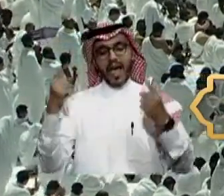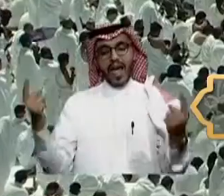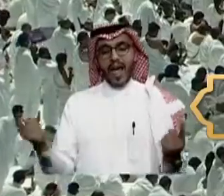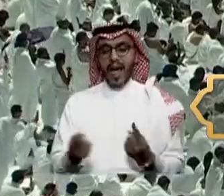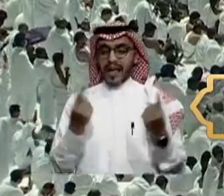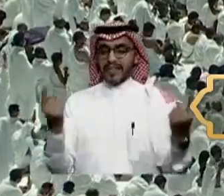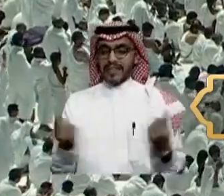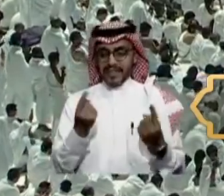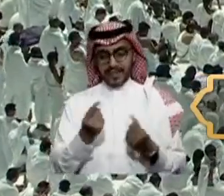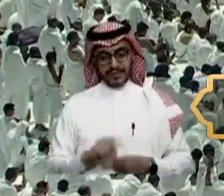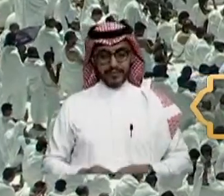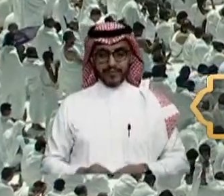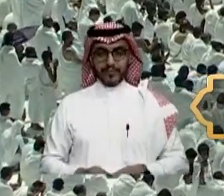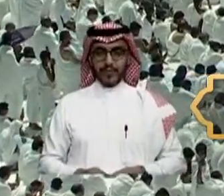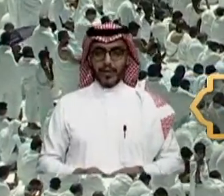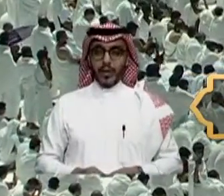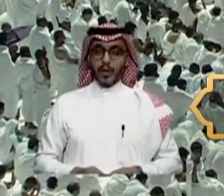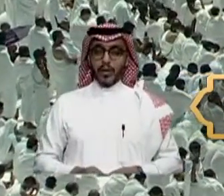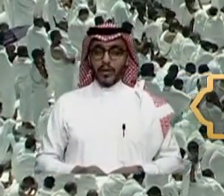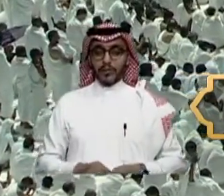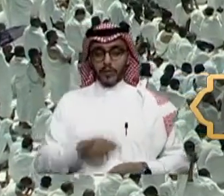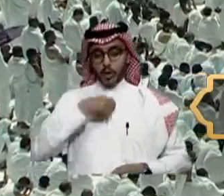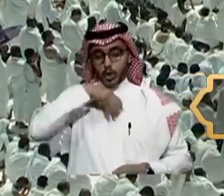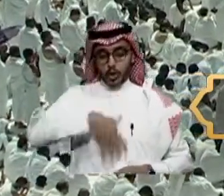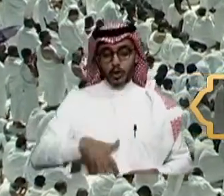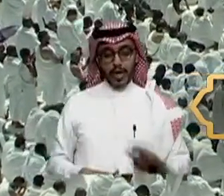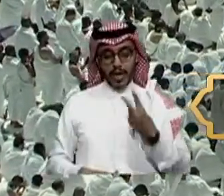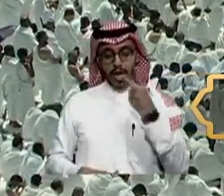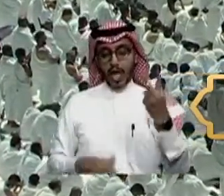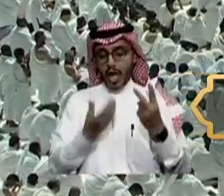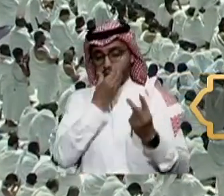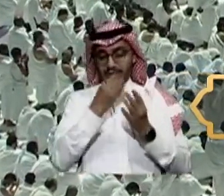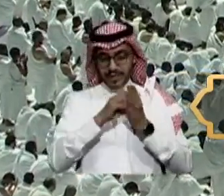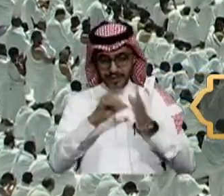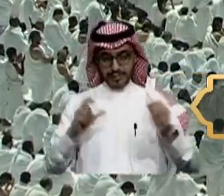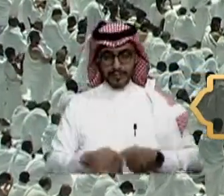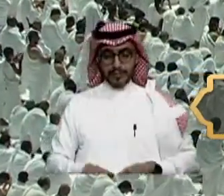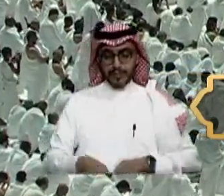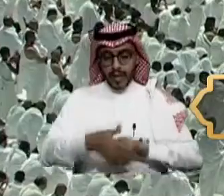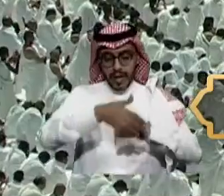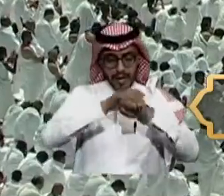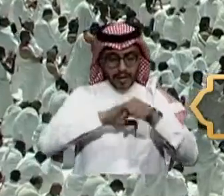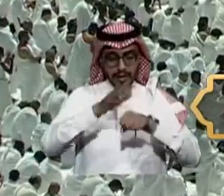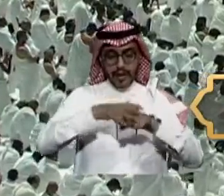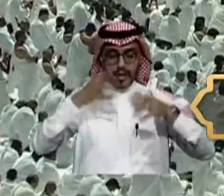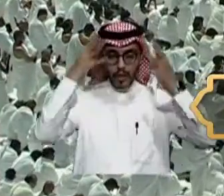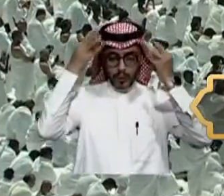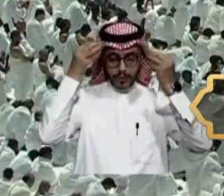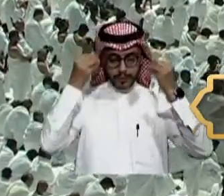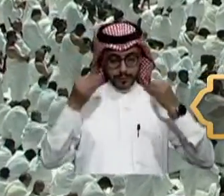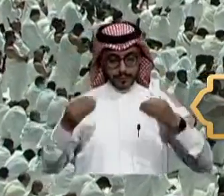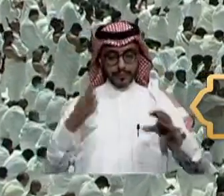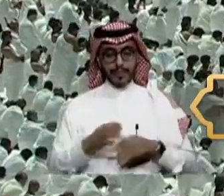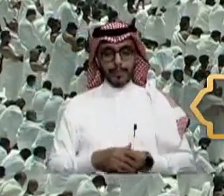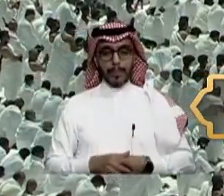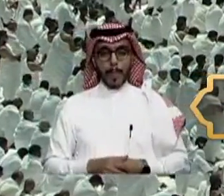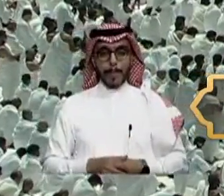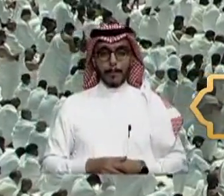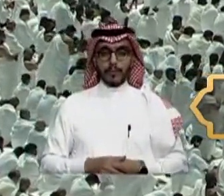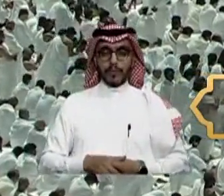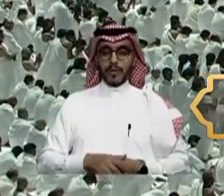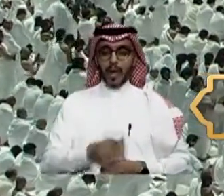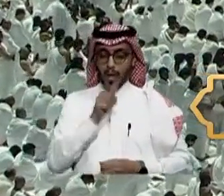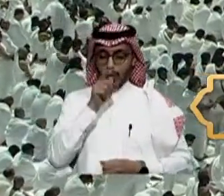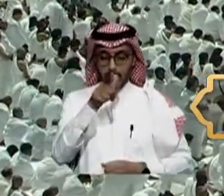الناس وذلك فيما رواه الشيخان في صحيحيهما عن ابي هريره رضي الله عنه